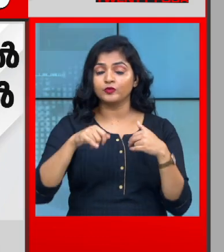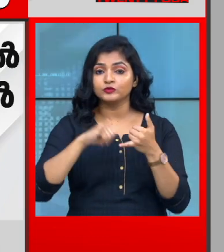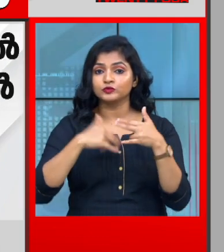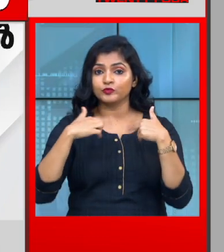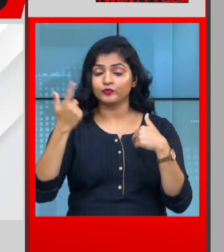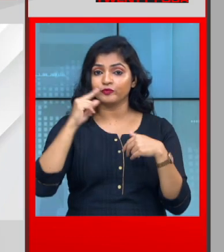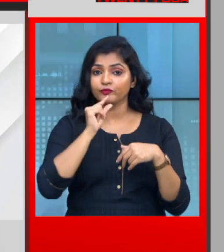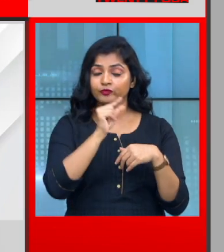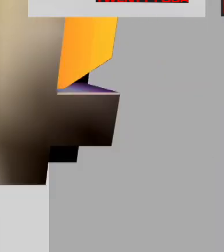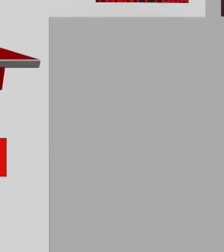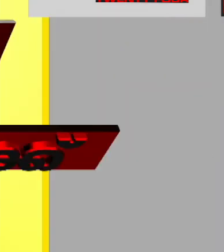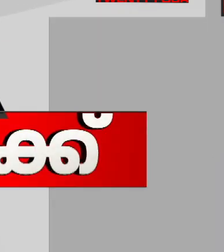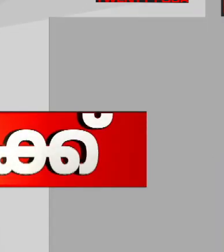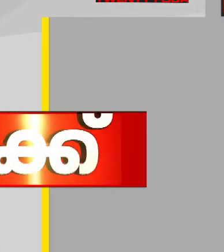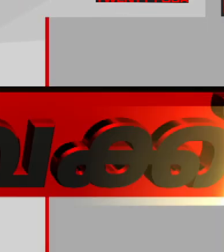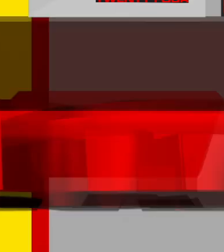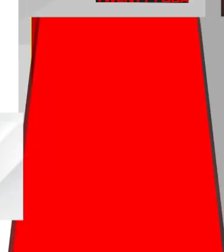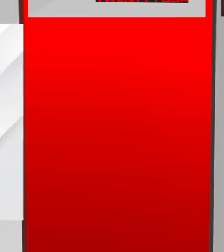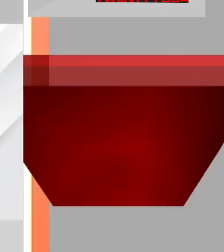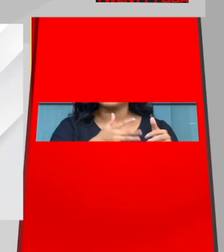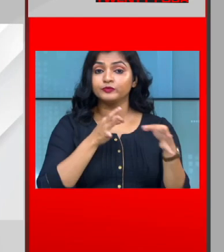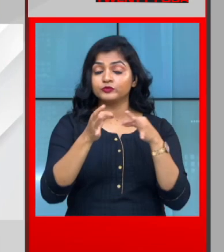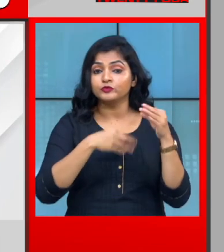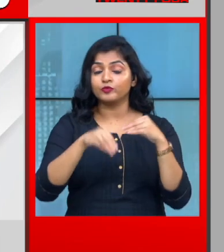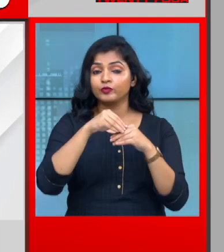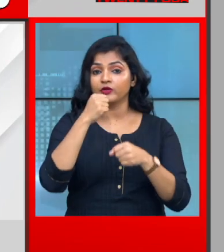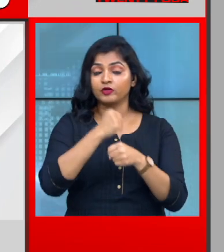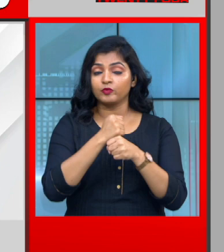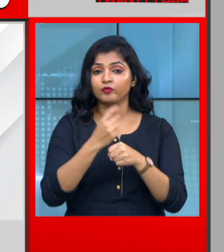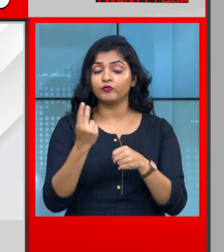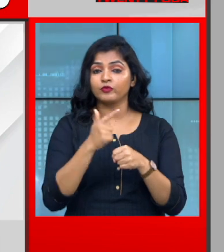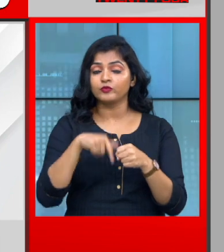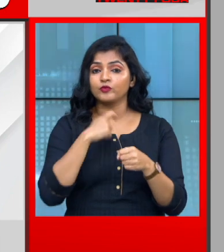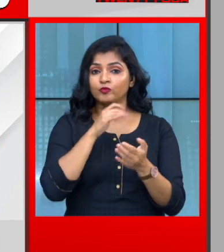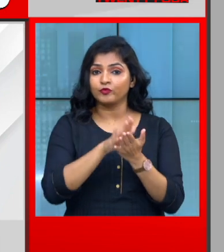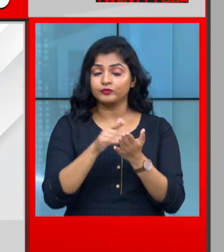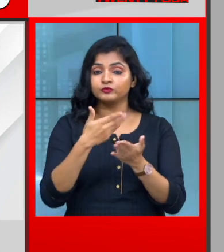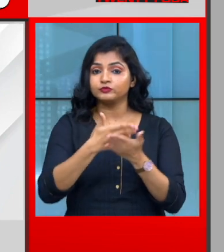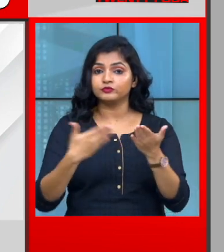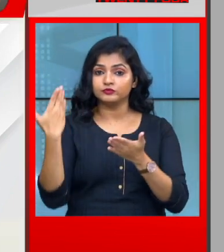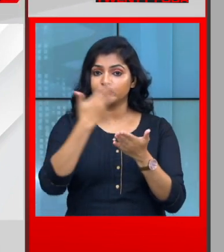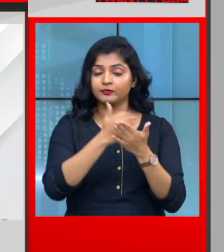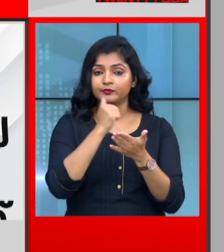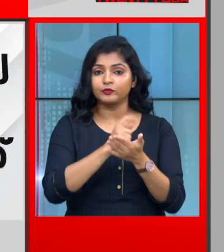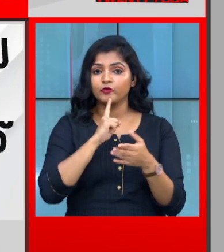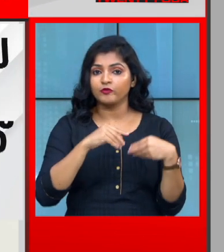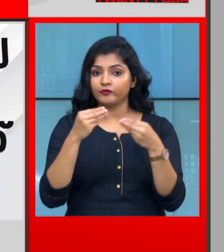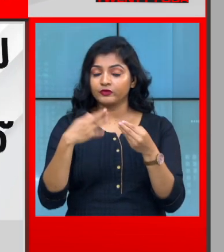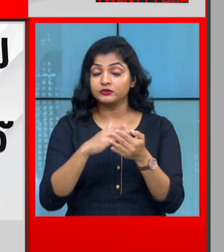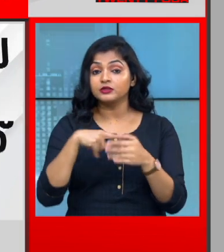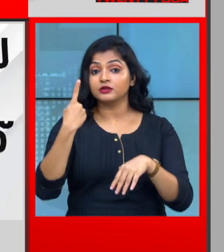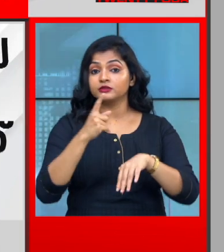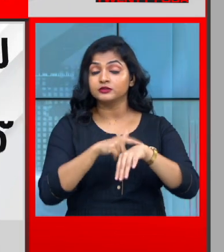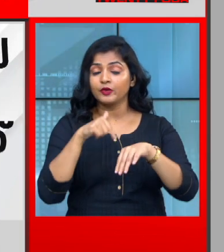നടപ്പാക്കുന്നതിനുള്ള നടപടികൾ, ആ നടപടിക്രമങ്ങൾ വിശദീകരിച്ച സർക്കാരിനോട് സത്യവാങ്മൂലം സമർപ്പിക്കുവാനും ഇപ്പോൾ നിർദ്ദേശിച്ചിട്ടുണ്ട്. അടുത്ത തവണ